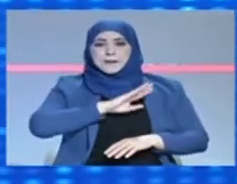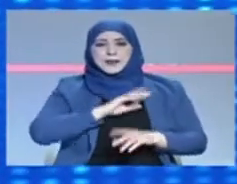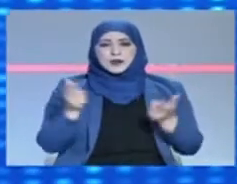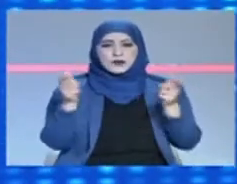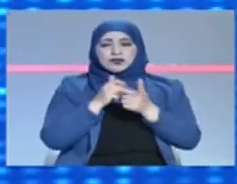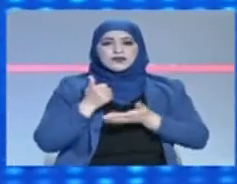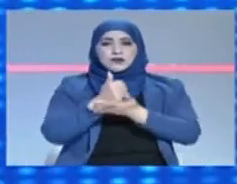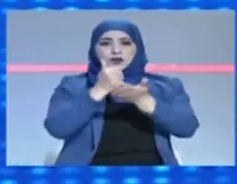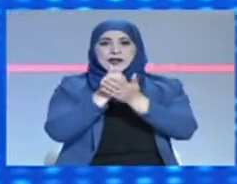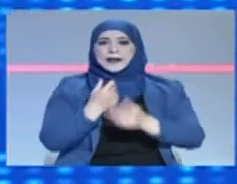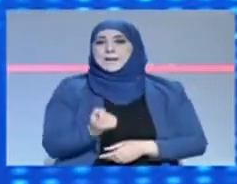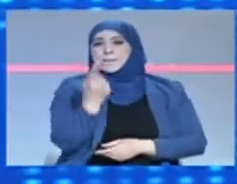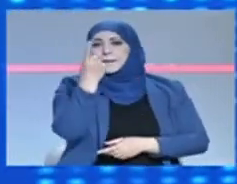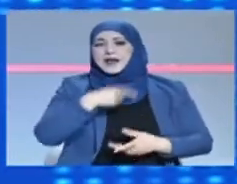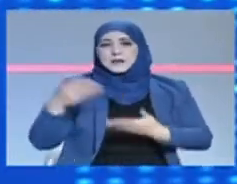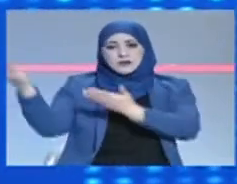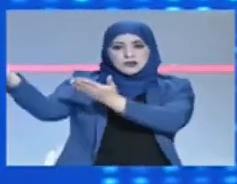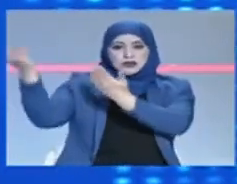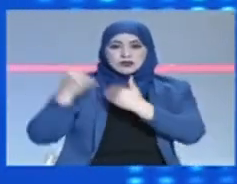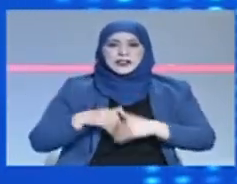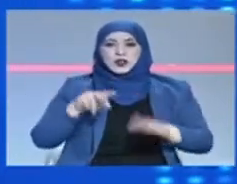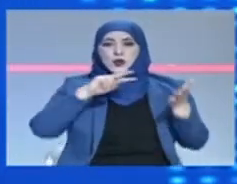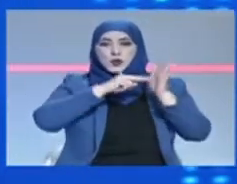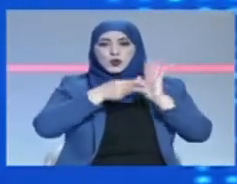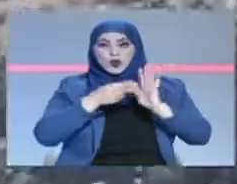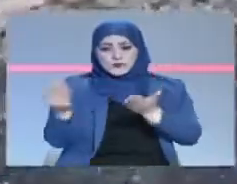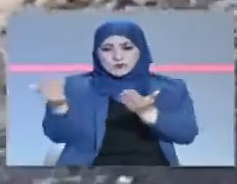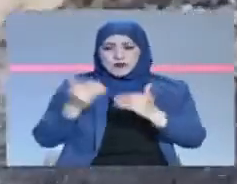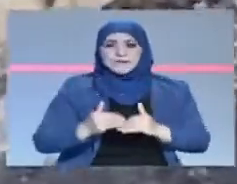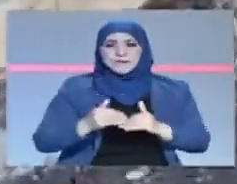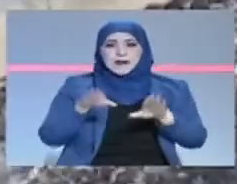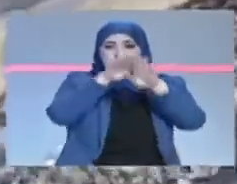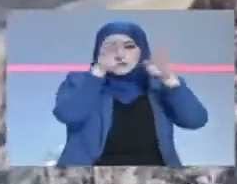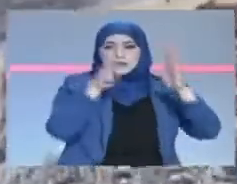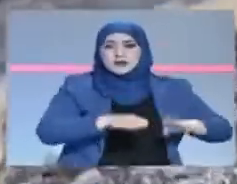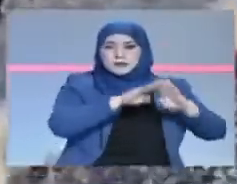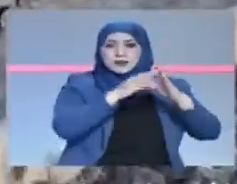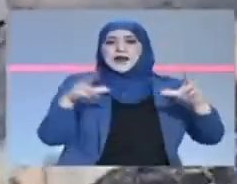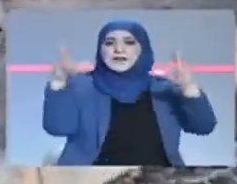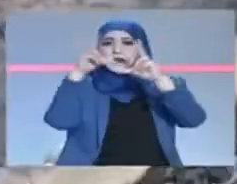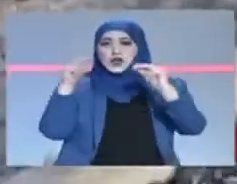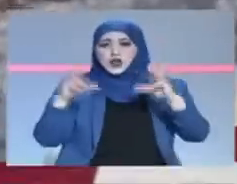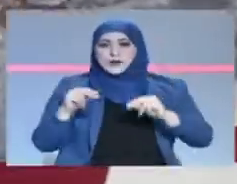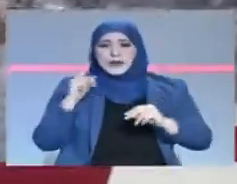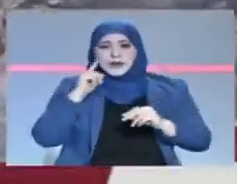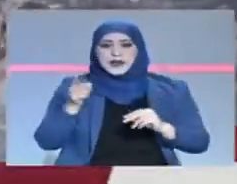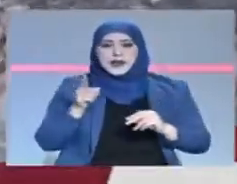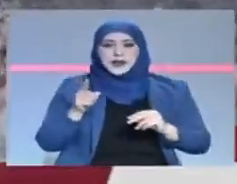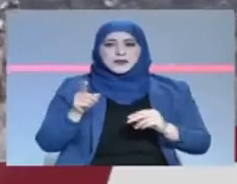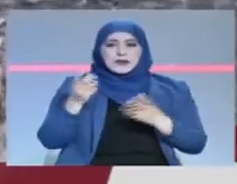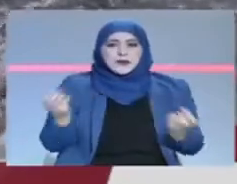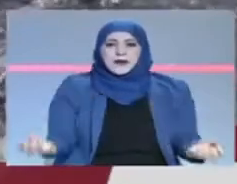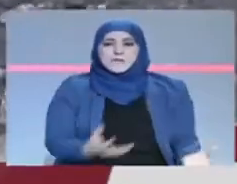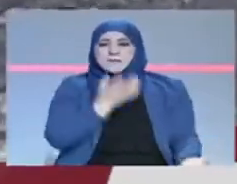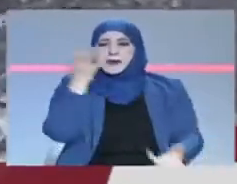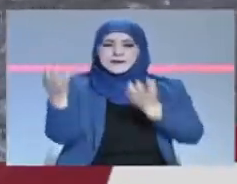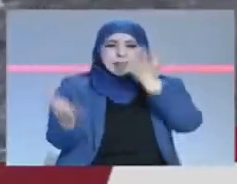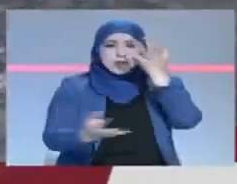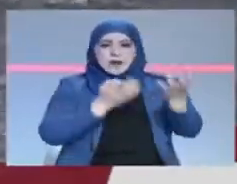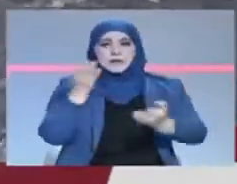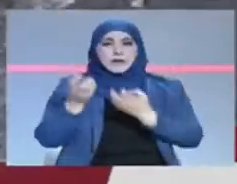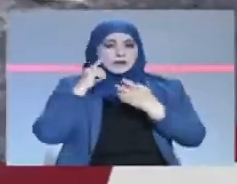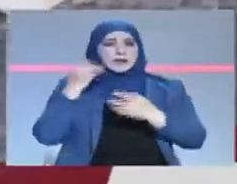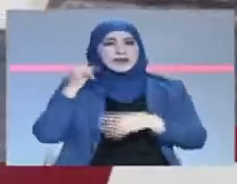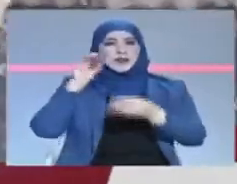إن مئات اللاجئين السوريين فروا من مخيمهم المؤقت في شمال لبنان بعدما أحرقت خيامهم إثر